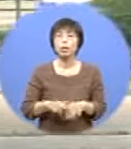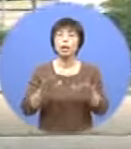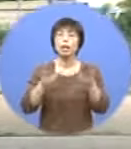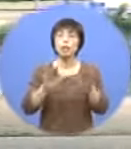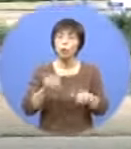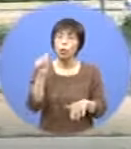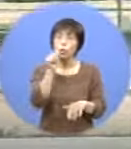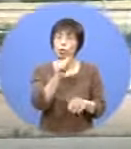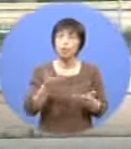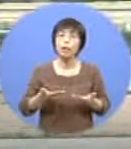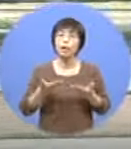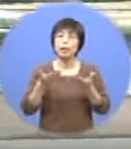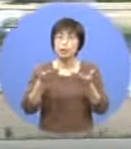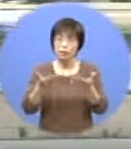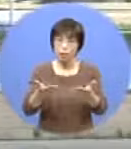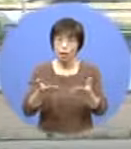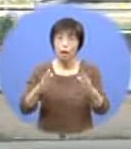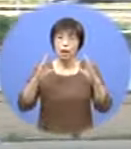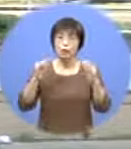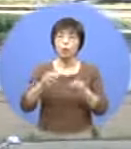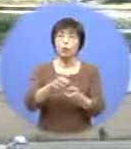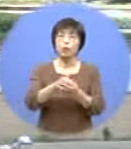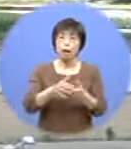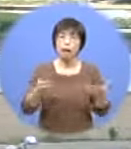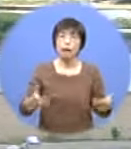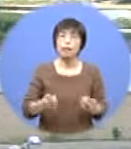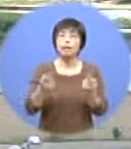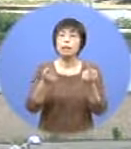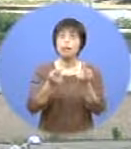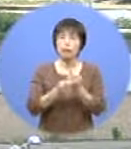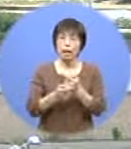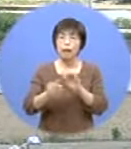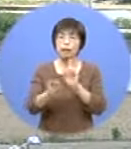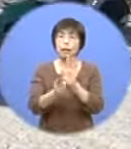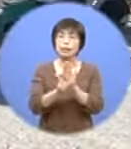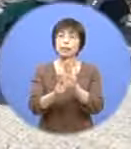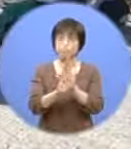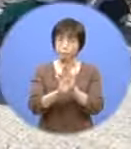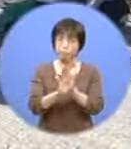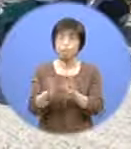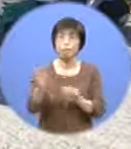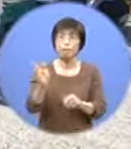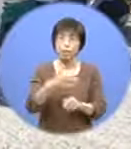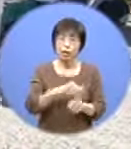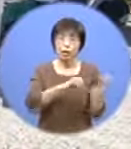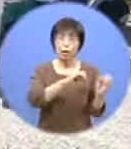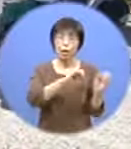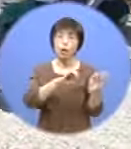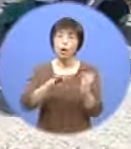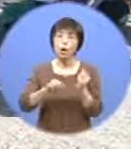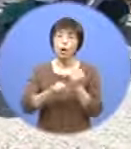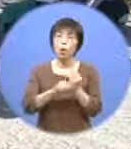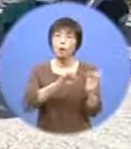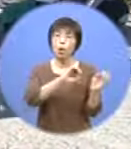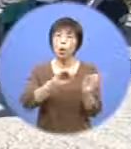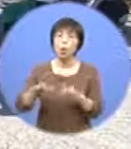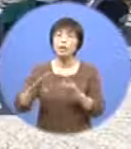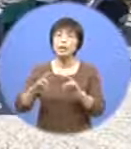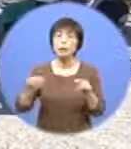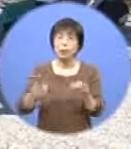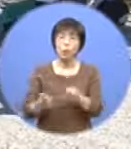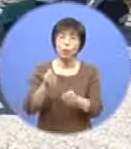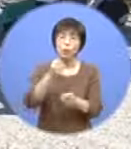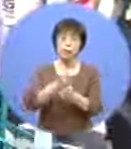日紹介しました和みの村活性化支援モデル事業や、 耕作放棄地再生活